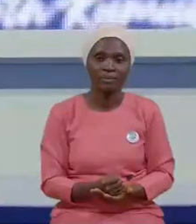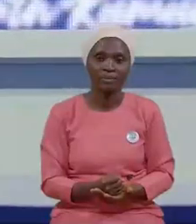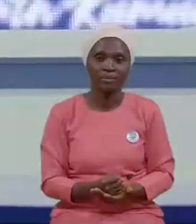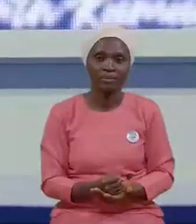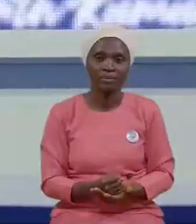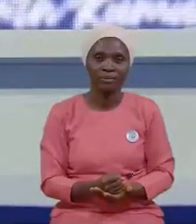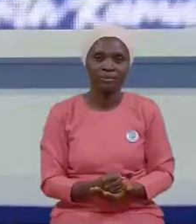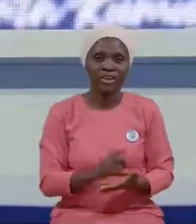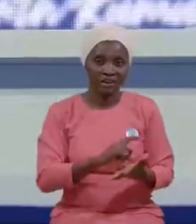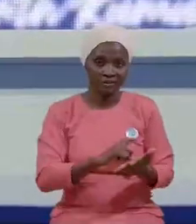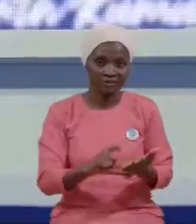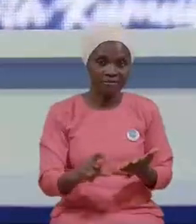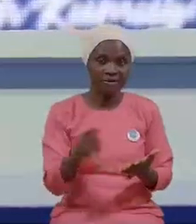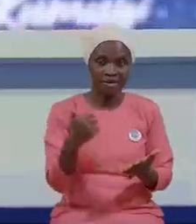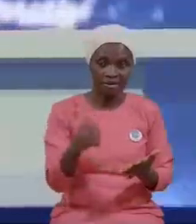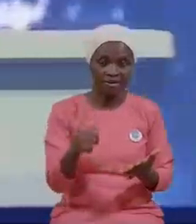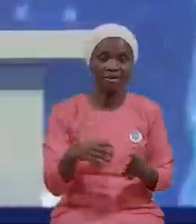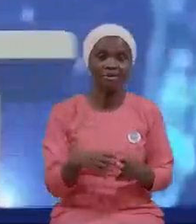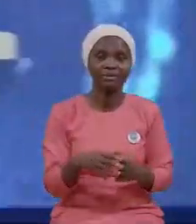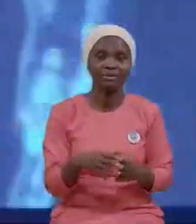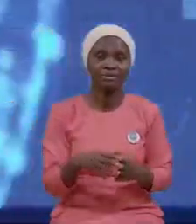Voyons le verset 10 d'Ésaïe 52.